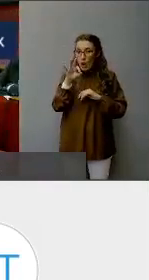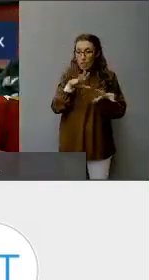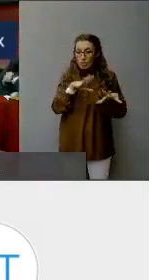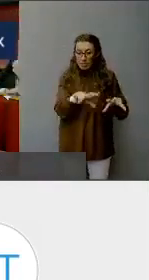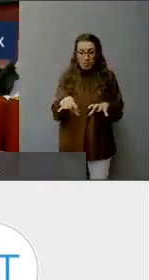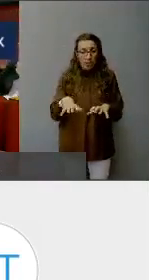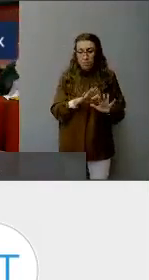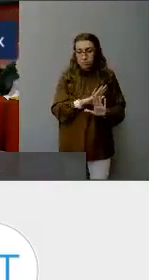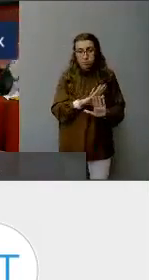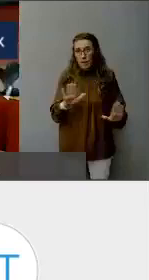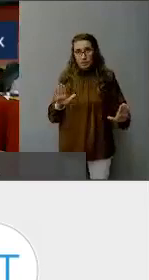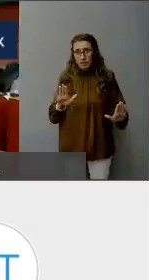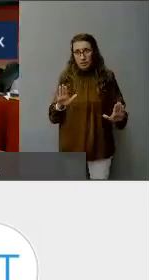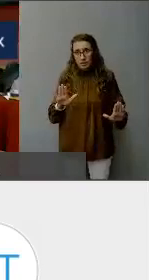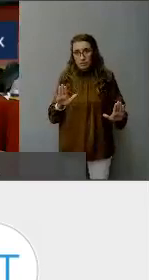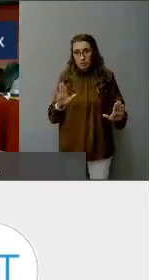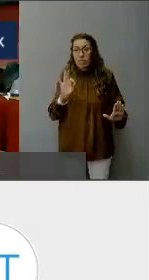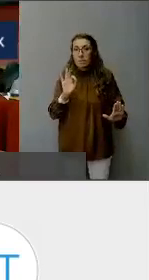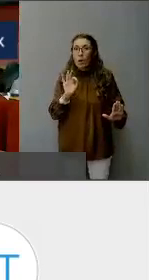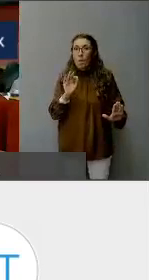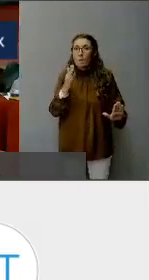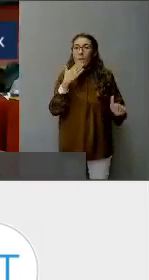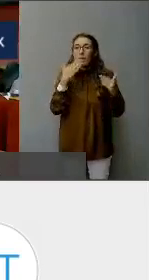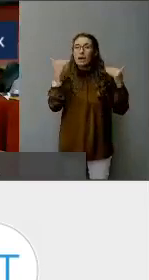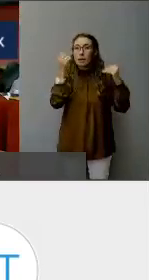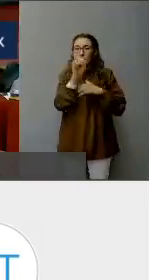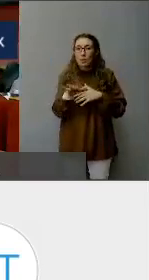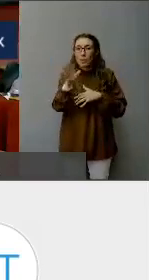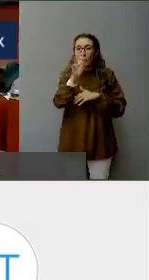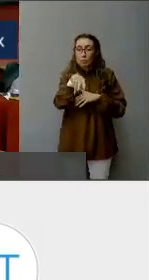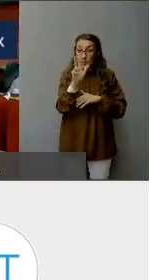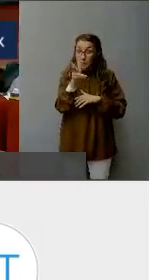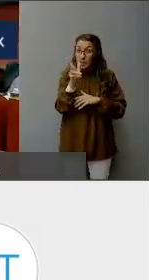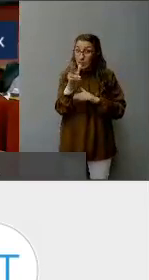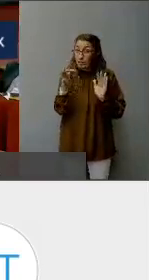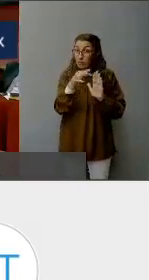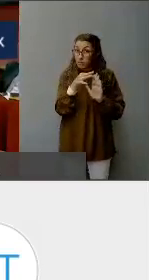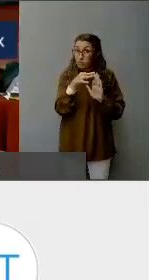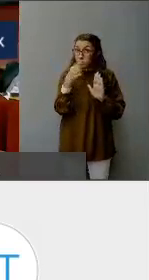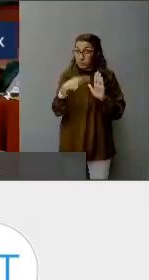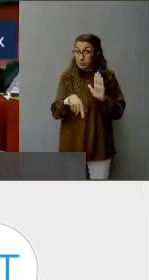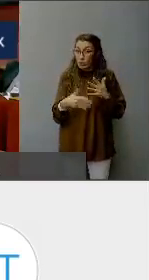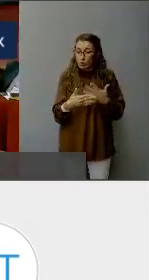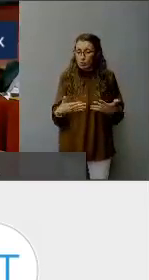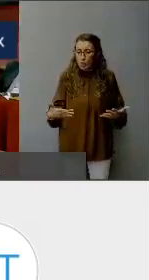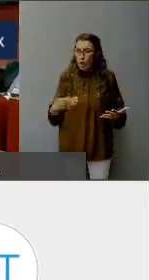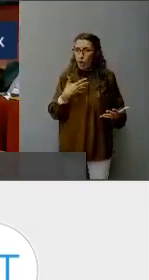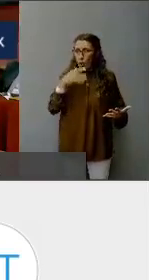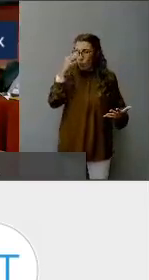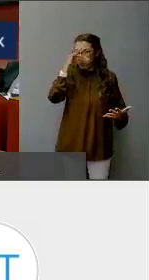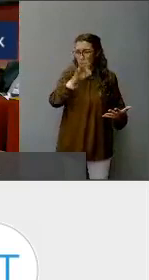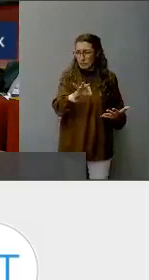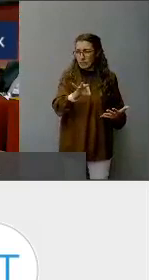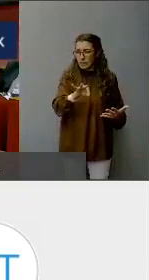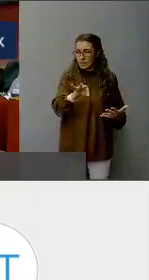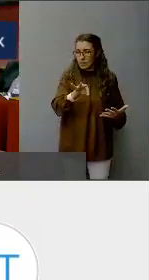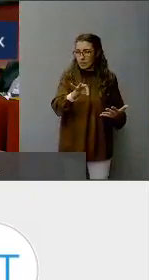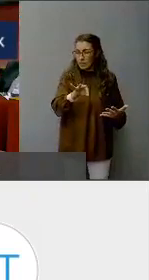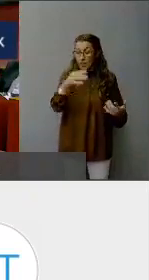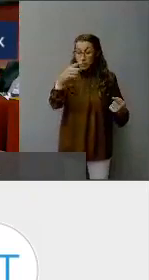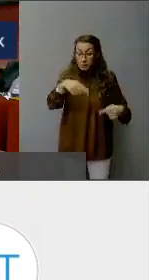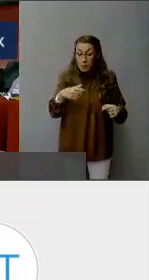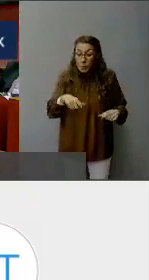del 2013 la protezione adeguata del suolo con l'adozione di obiettivi relativi al suolo in quanto risorsa